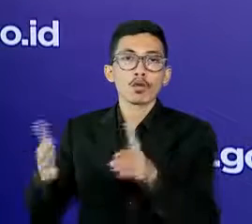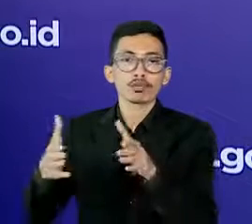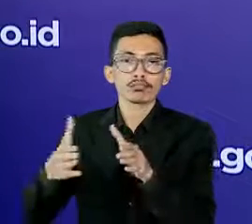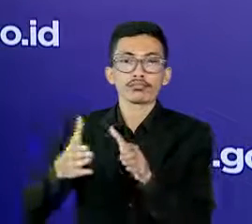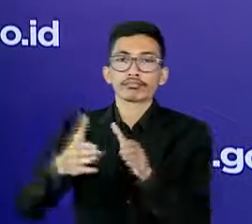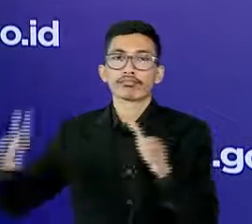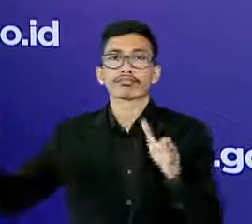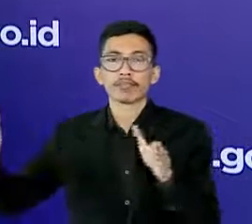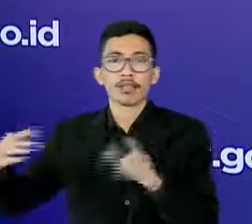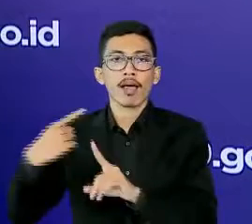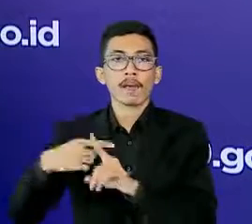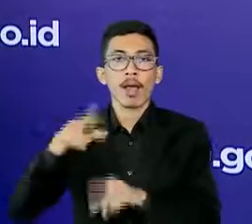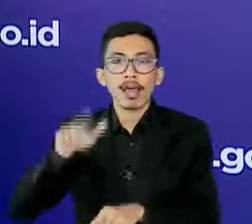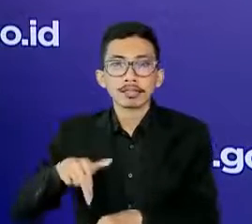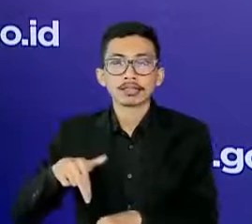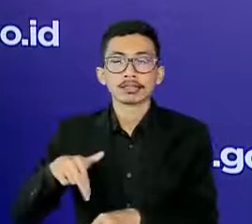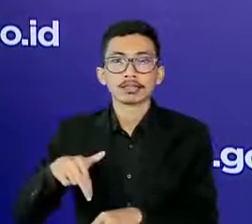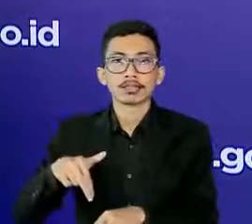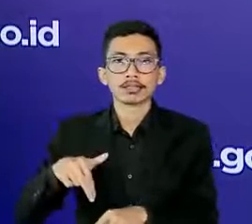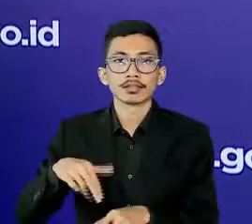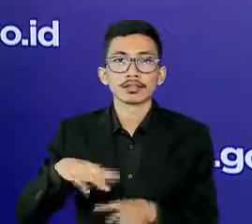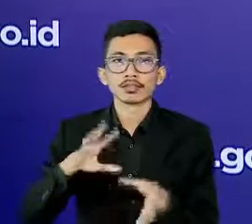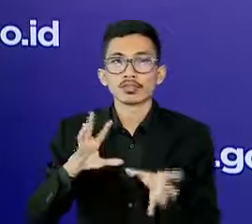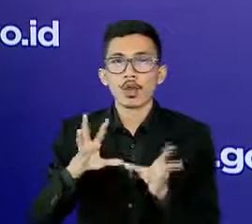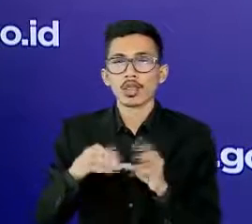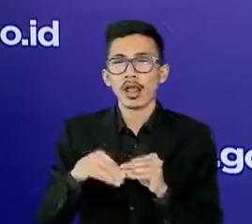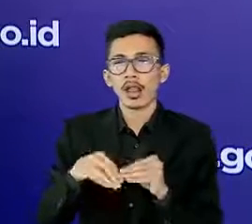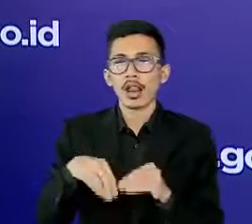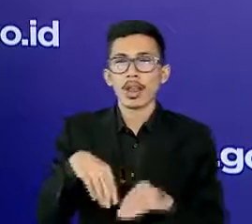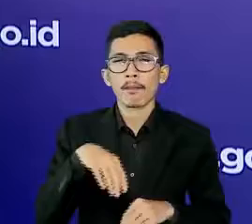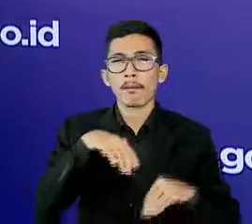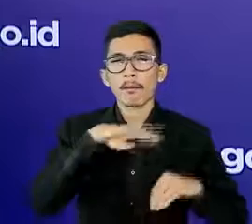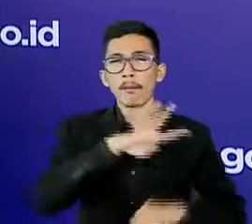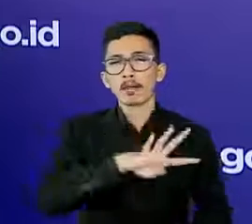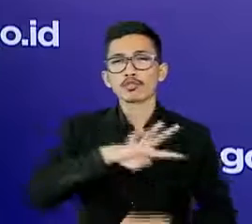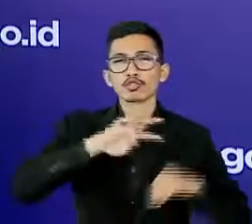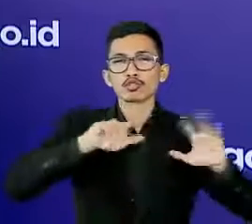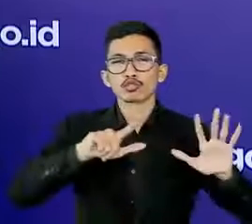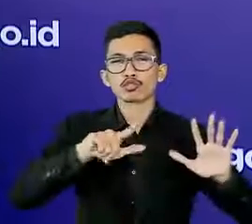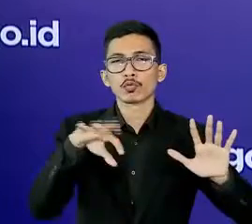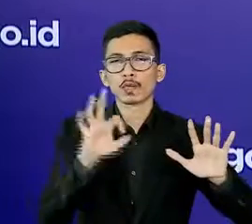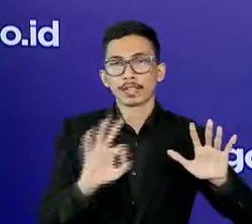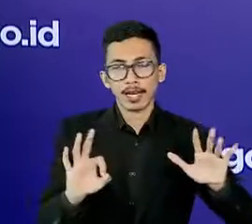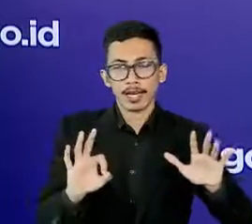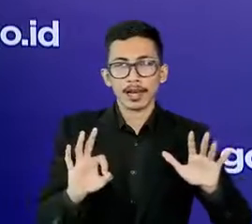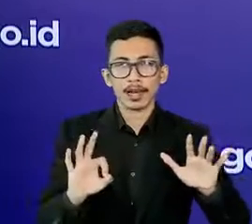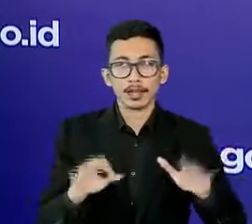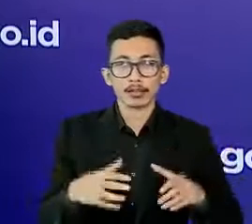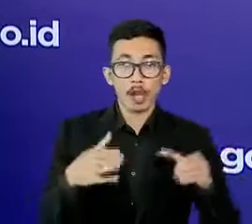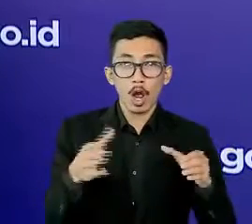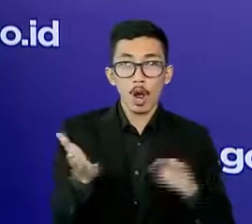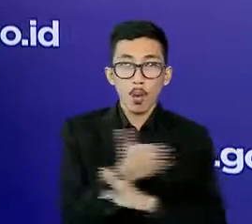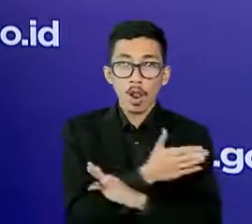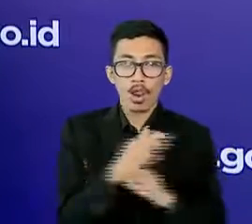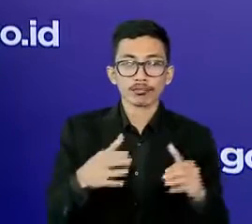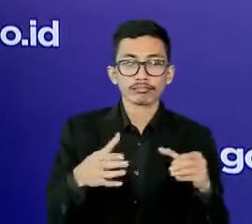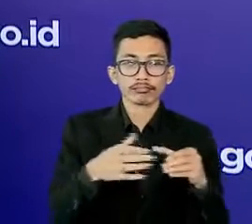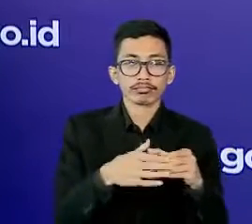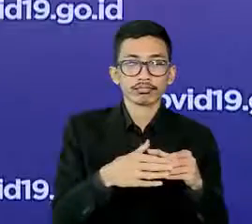hari ini akhirnya 40 sekitar 40% 40% Hai Kemudian untuk